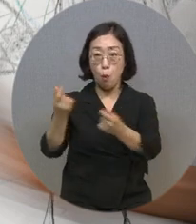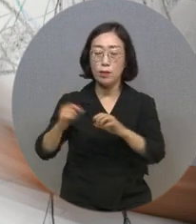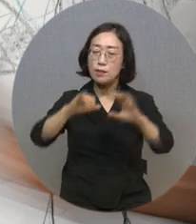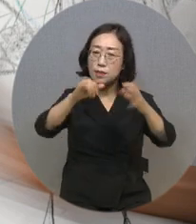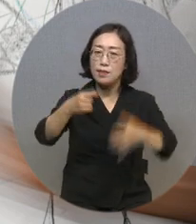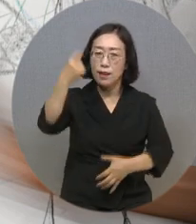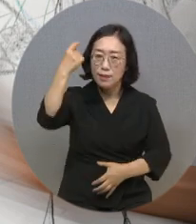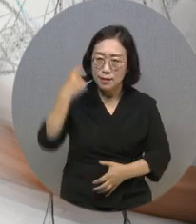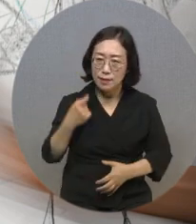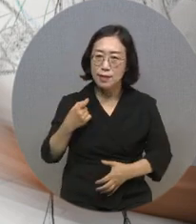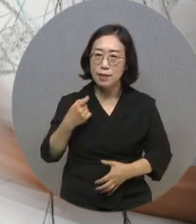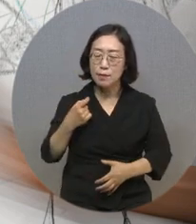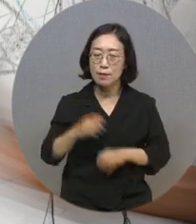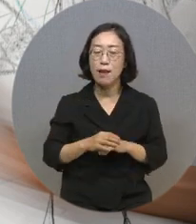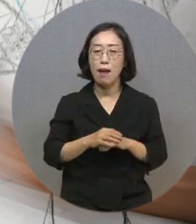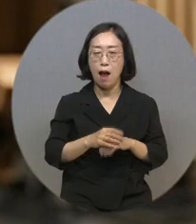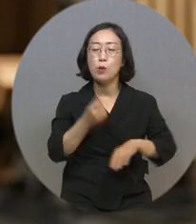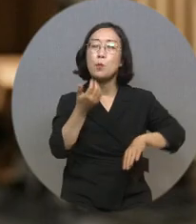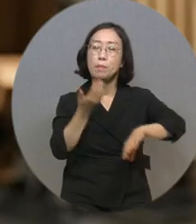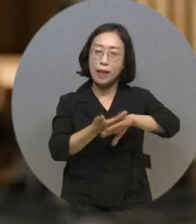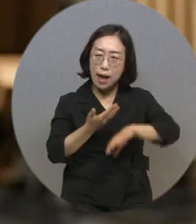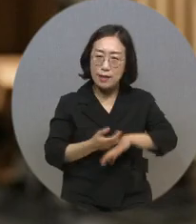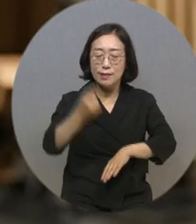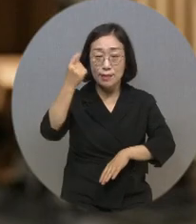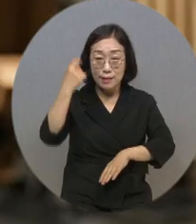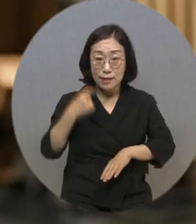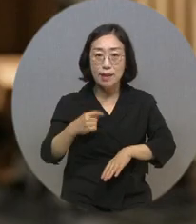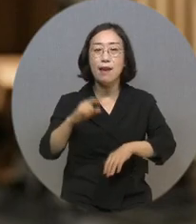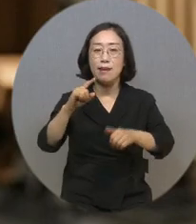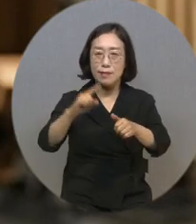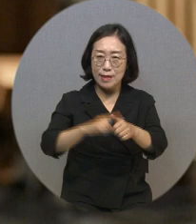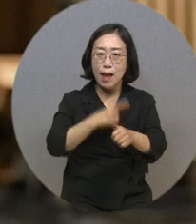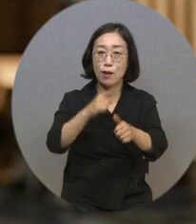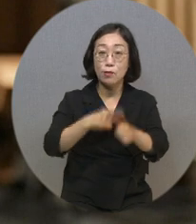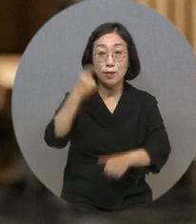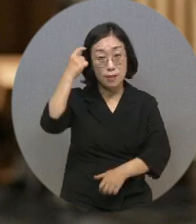느끼는 감각으로 살아가는 다름을 자연스럽게 받아들일 수 있는